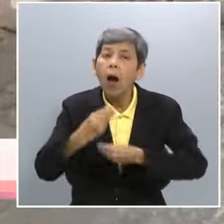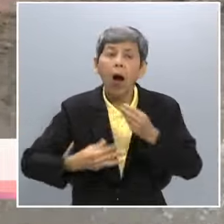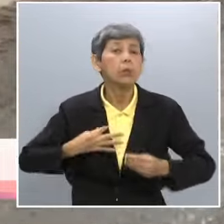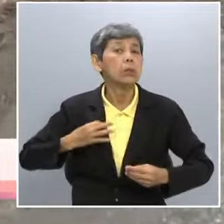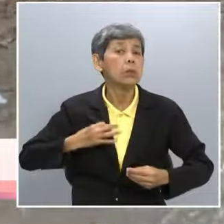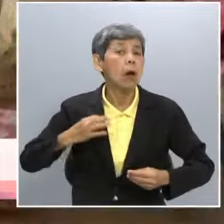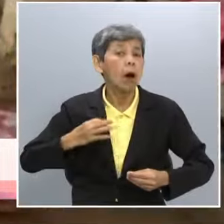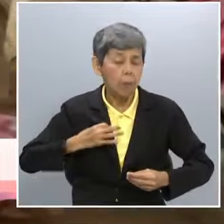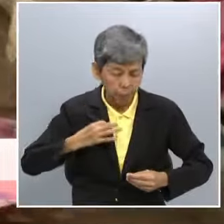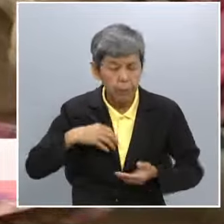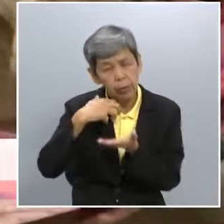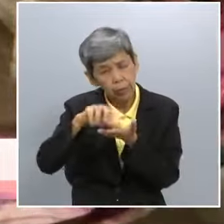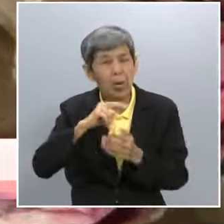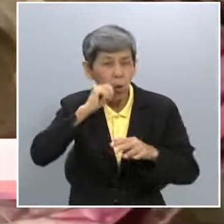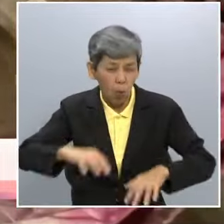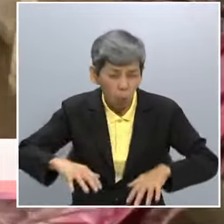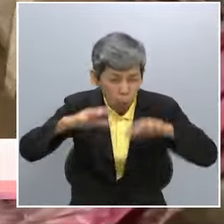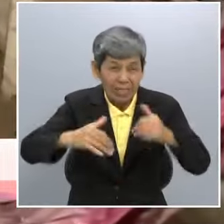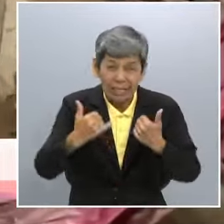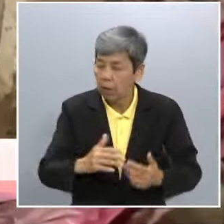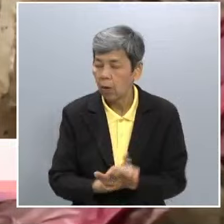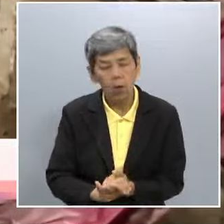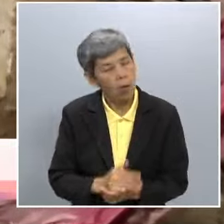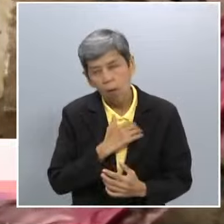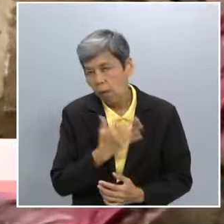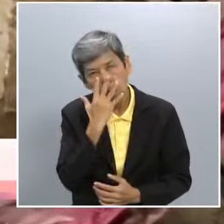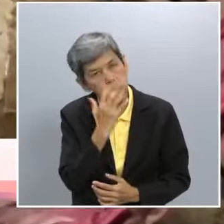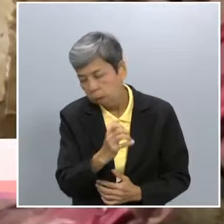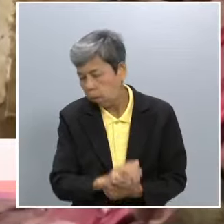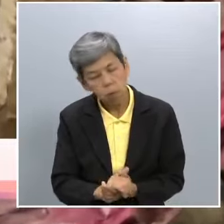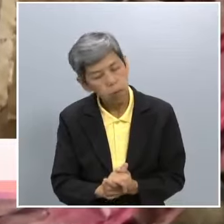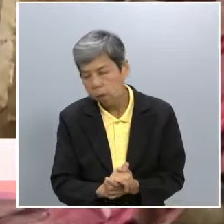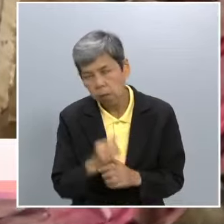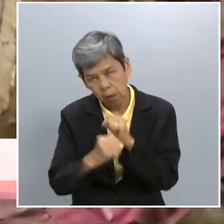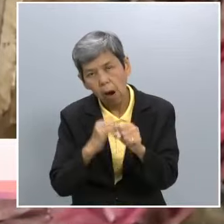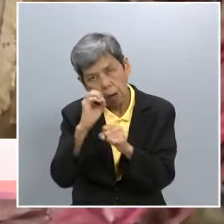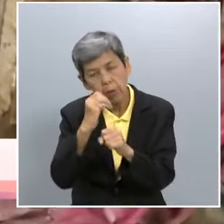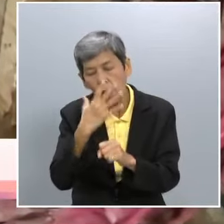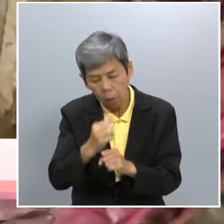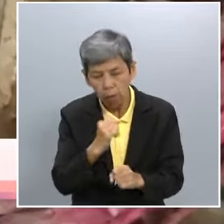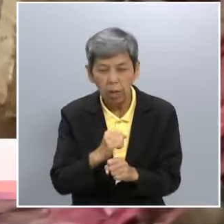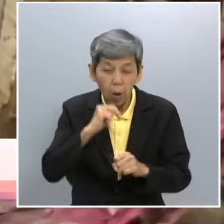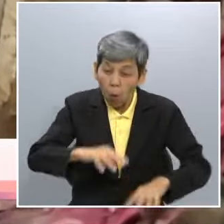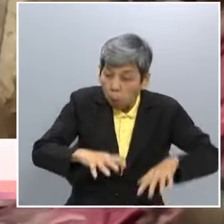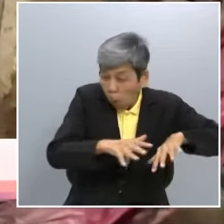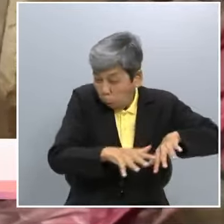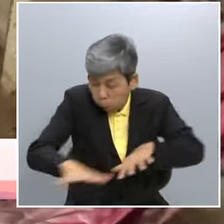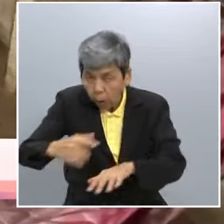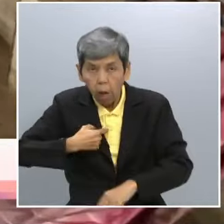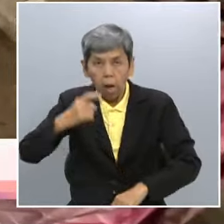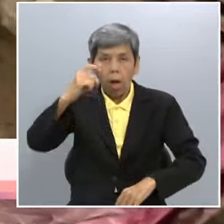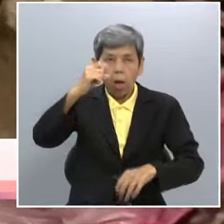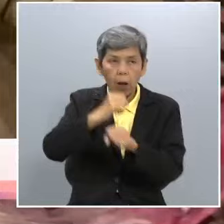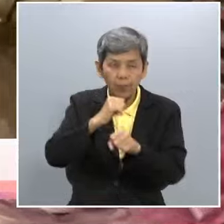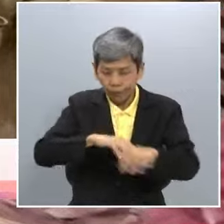นหนึ่งคุณเสรีบอกว่าน้ำท่วมทั้งนี้เสียหายหนักสุดรอบ50ปีน้ำไหลเข้าท่วมเร็วตั้งตัวไม่ทันแม้